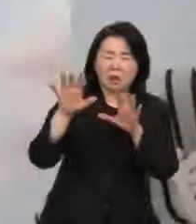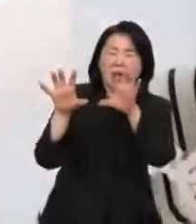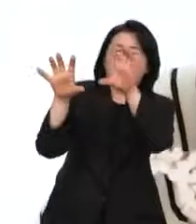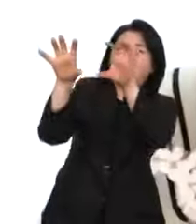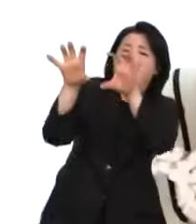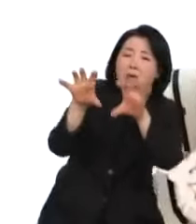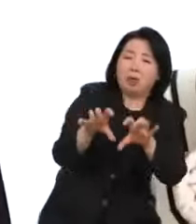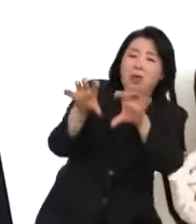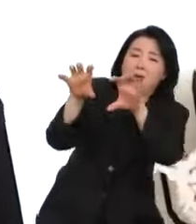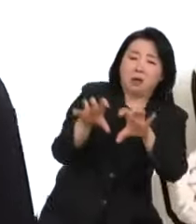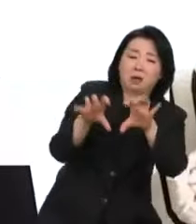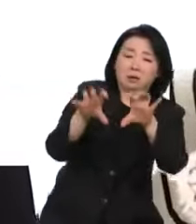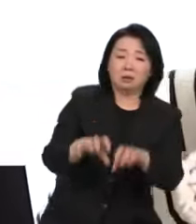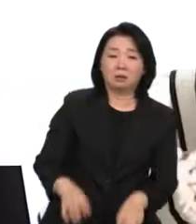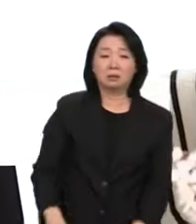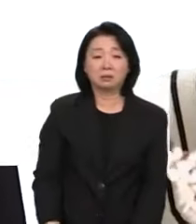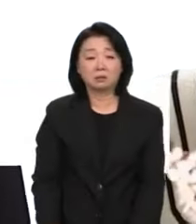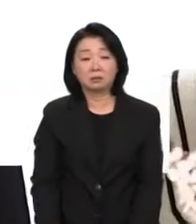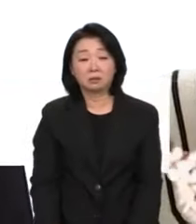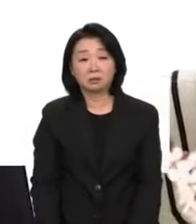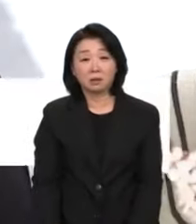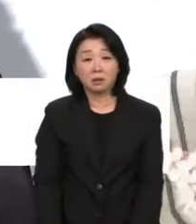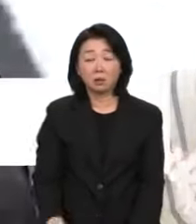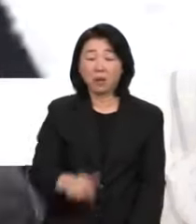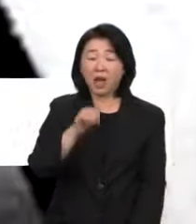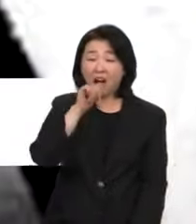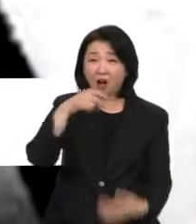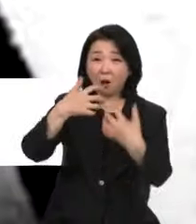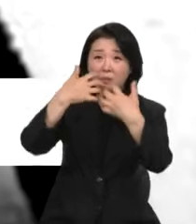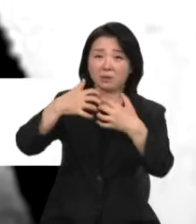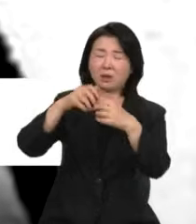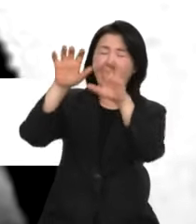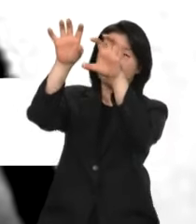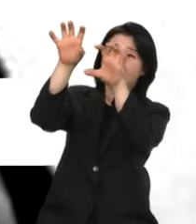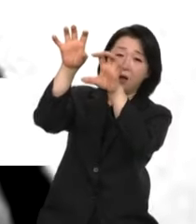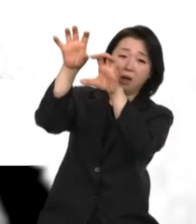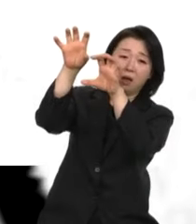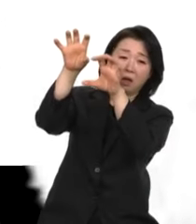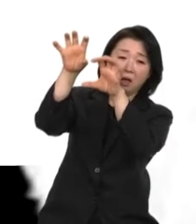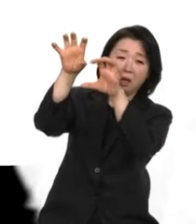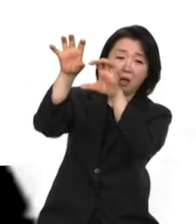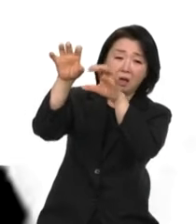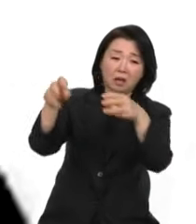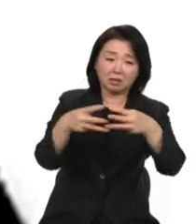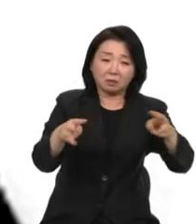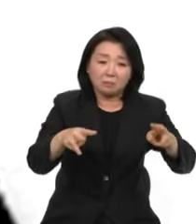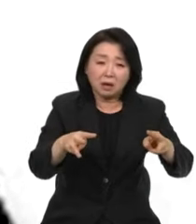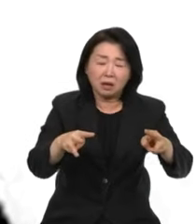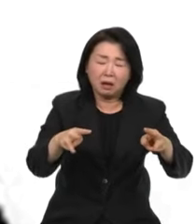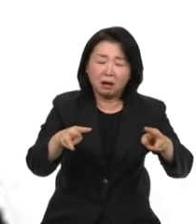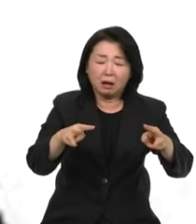떨어졌습니다. 이렇게 자판기가 하늘에 매달려 있고 3층 바닥에는 막 다친 사람들이 막